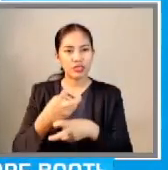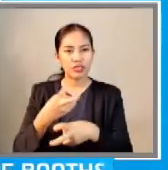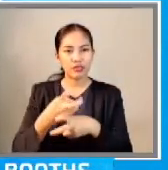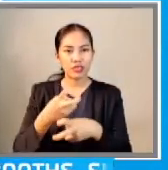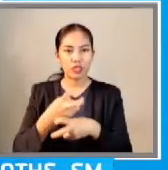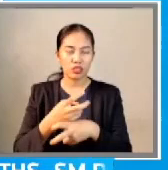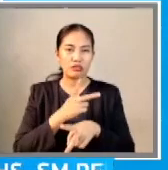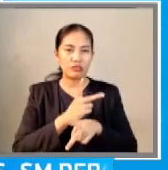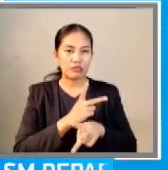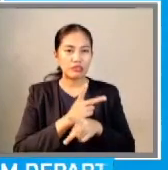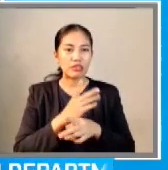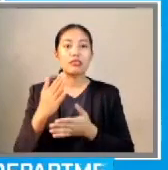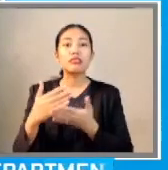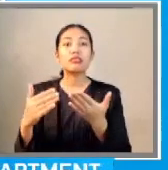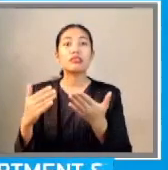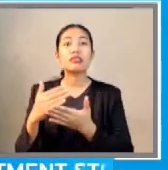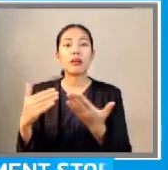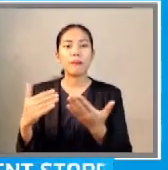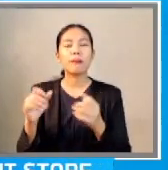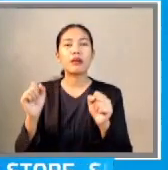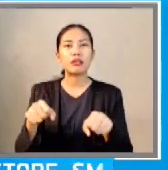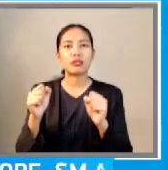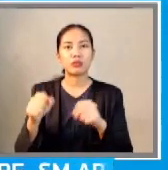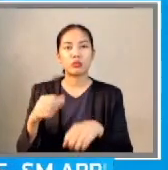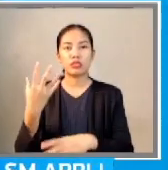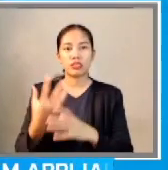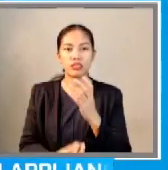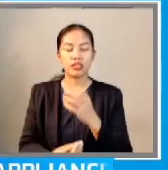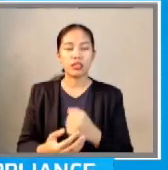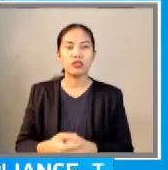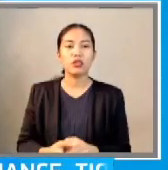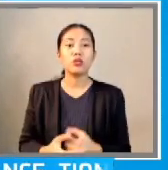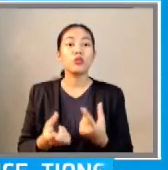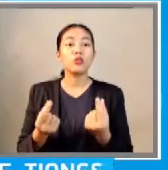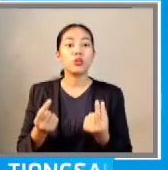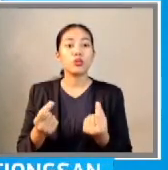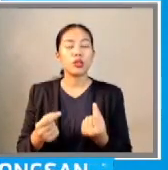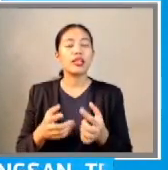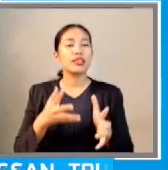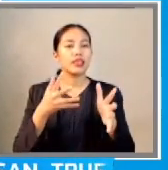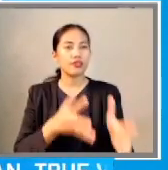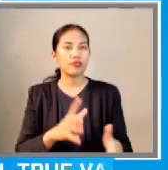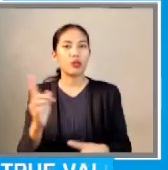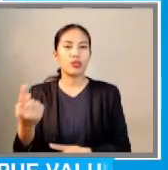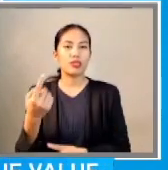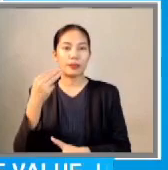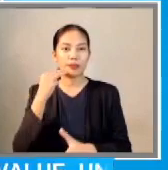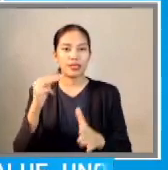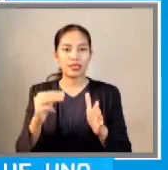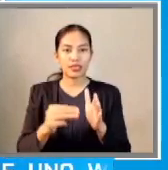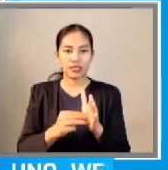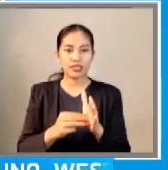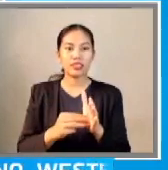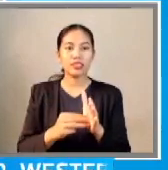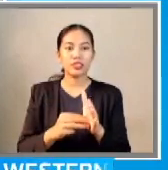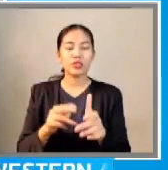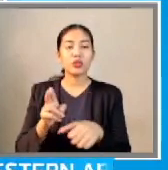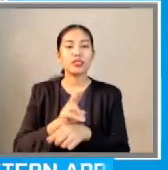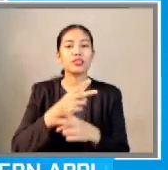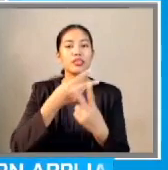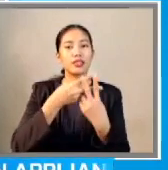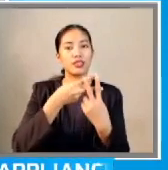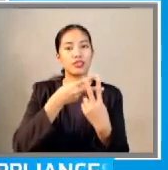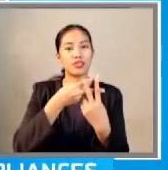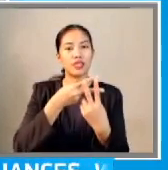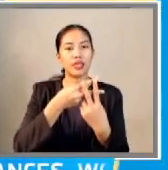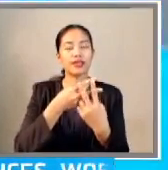iba, posible pang mawala. Sa halip, mag-iwan na lang daw ng mensahe sa Weverse gamit ang hashtag na Dear Jin